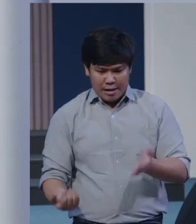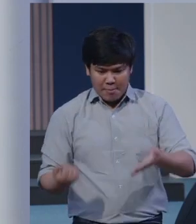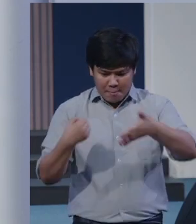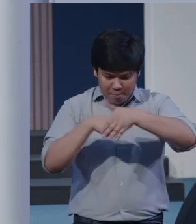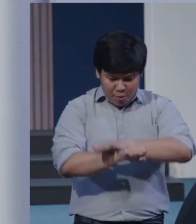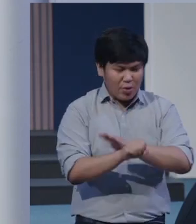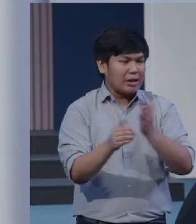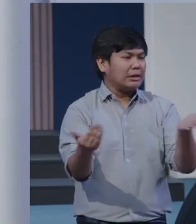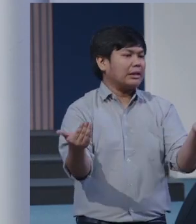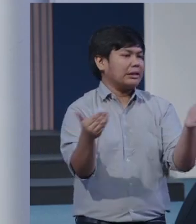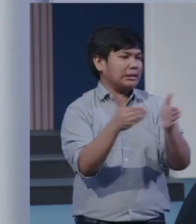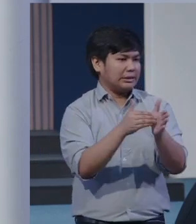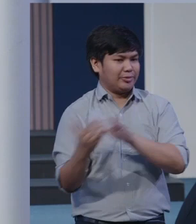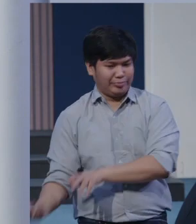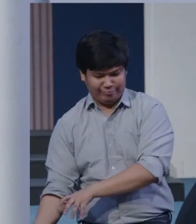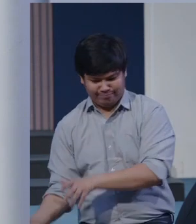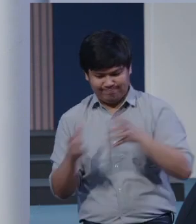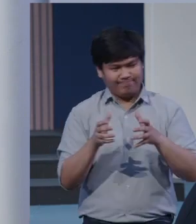Kristo